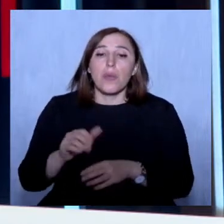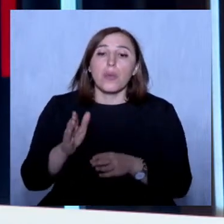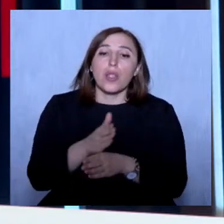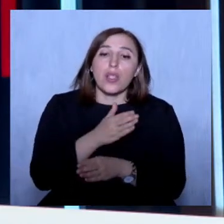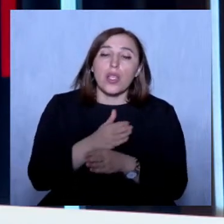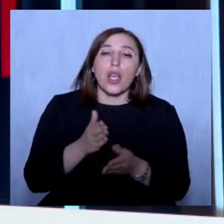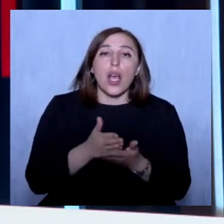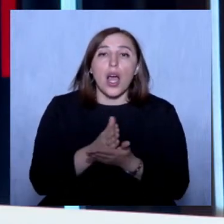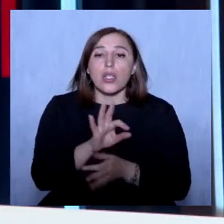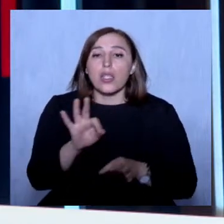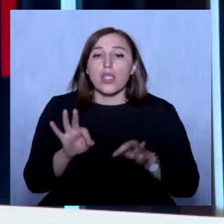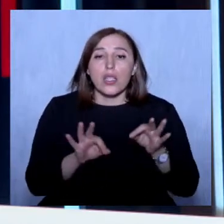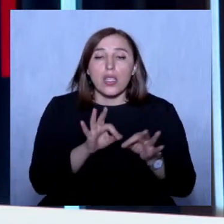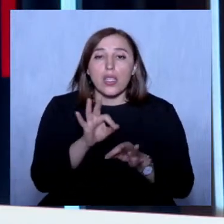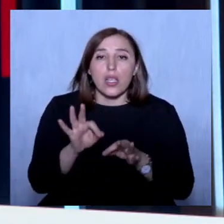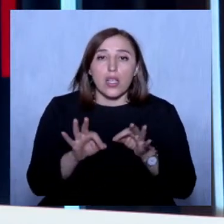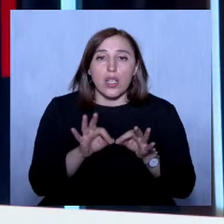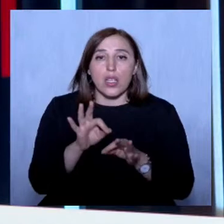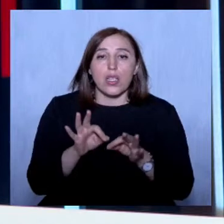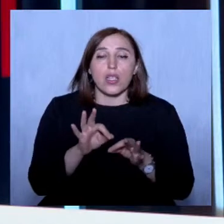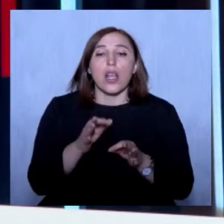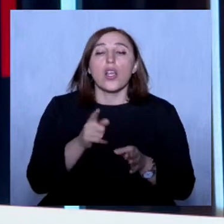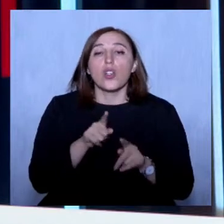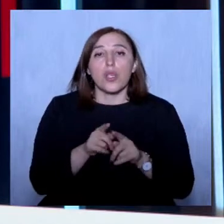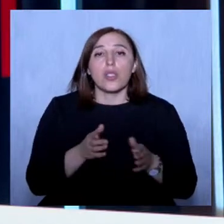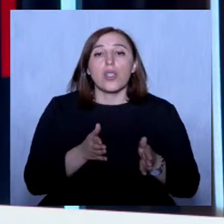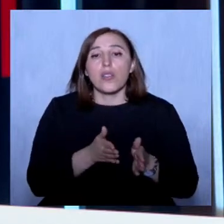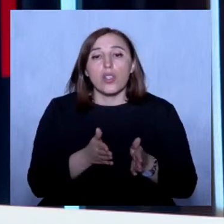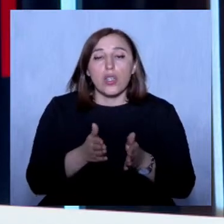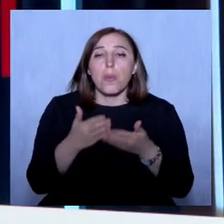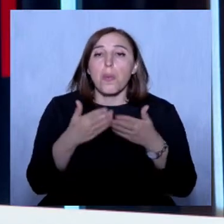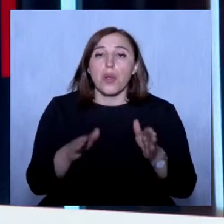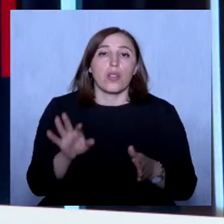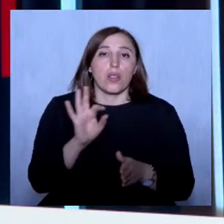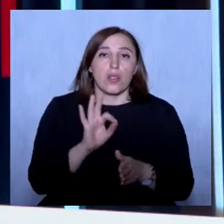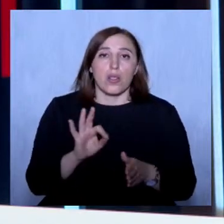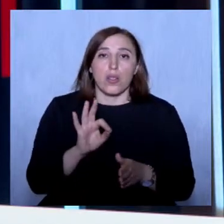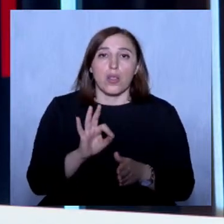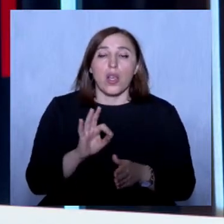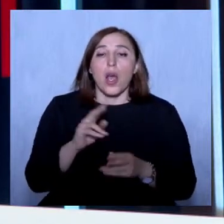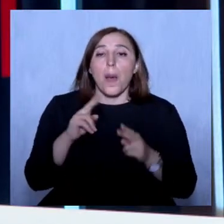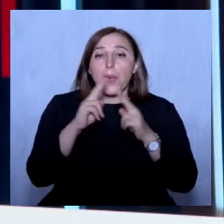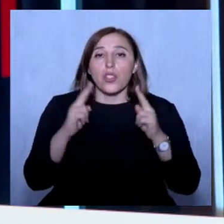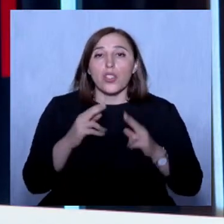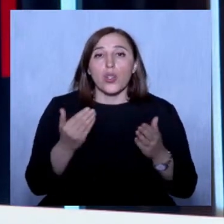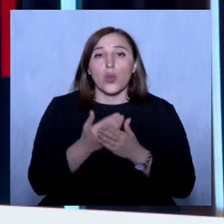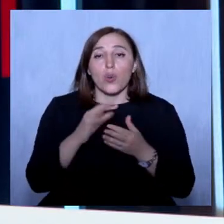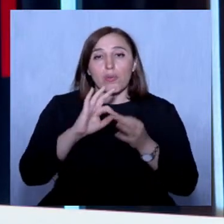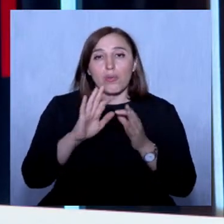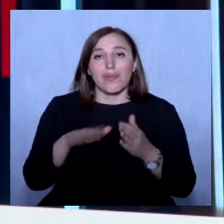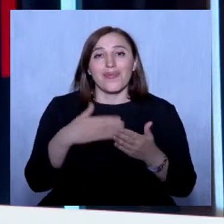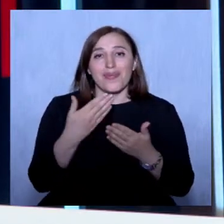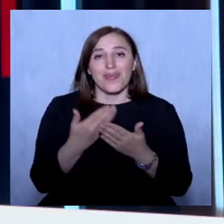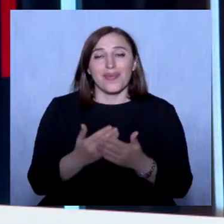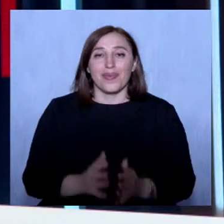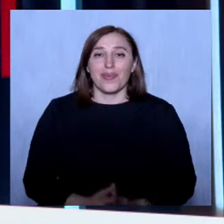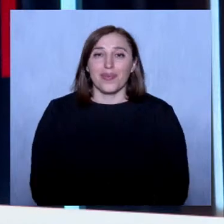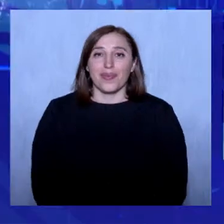դեմարկացյայի հաղորդակցության ուղիների բացման շուրջ։ Միճազգային է լուշագրավ թեմաները հողտես